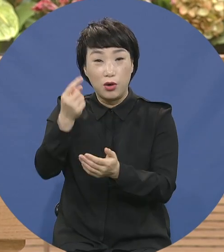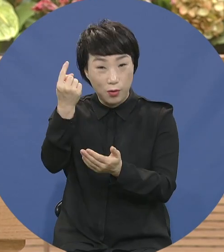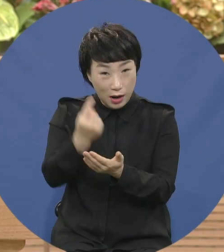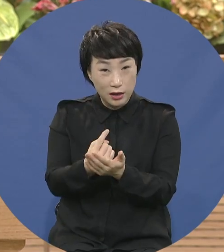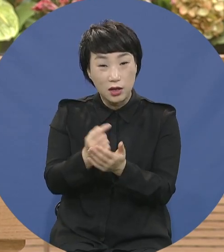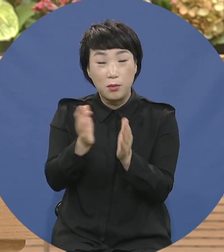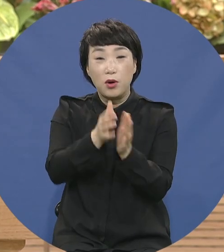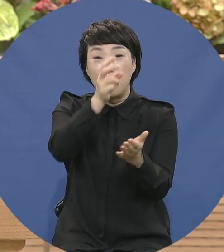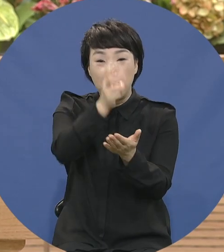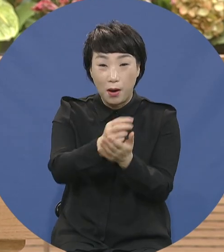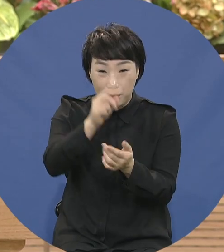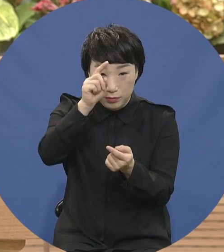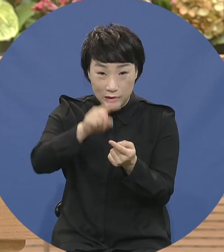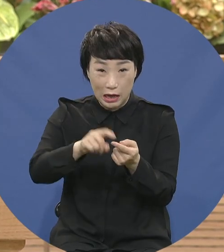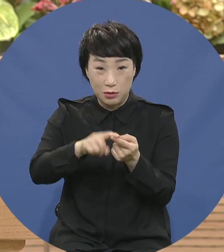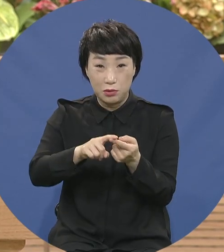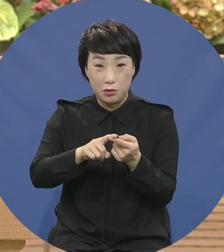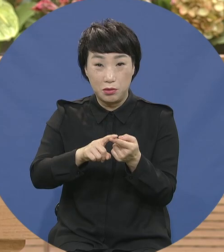율법의 요구에